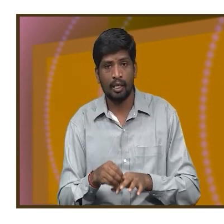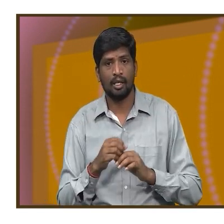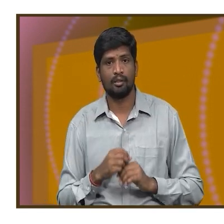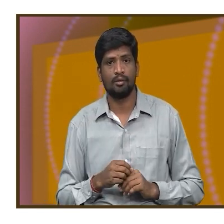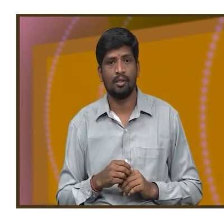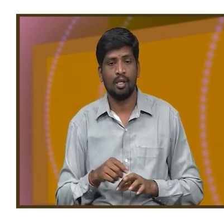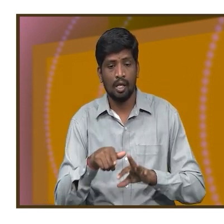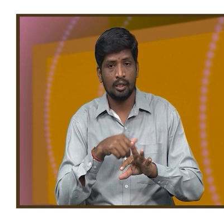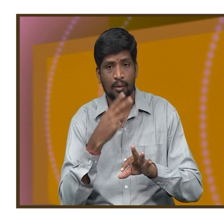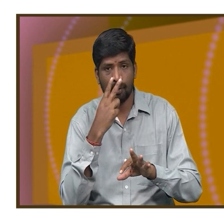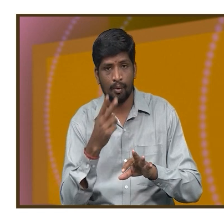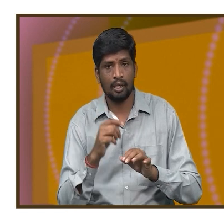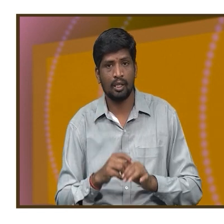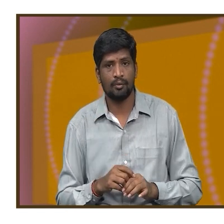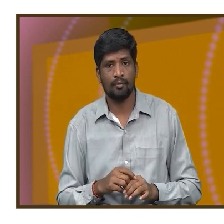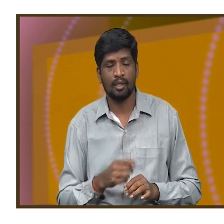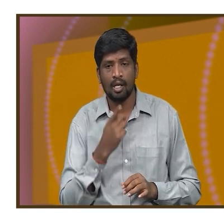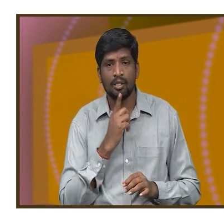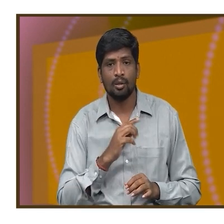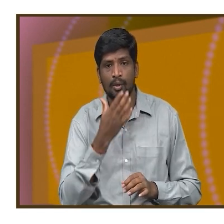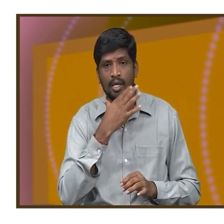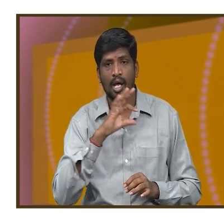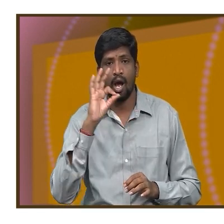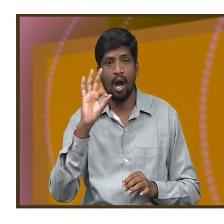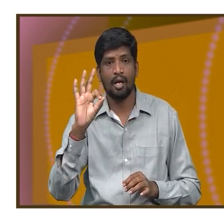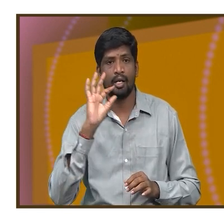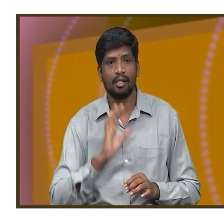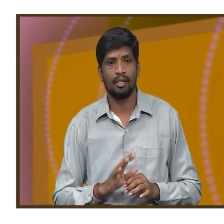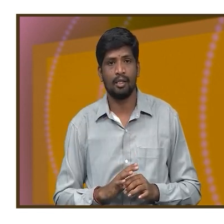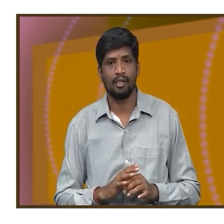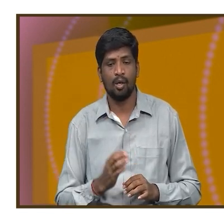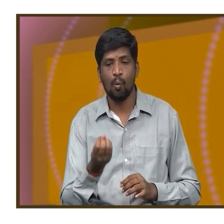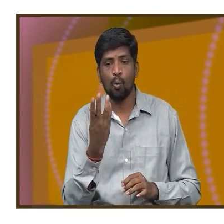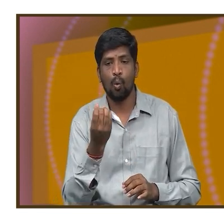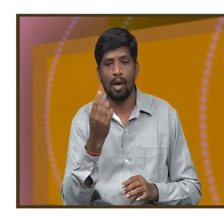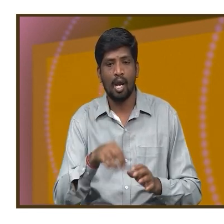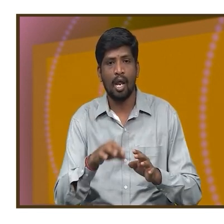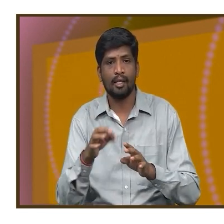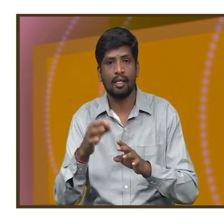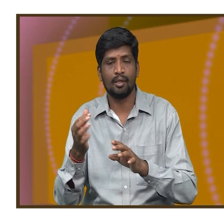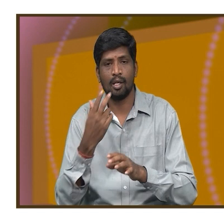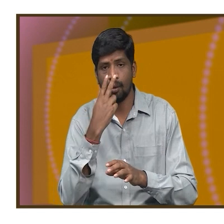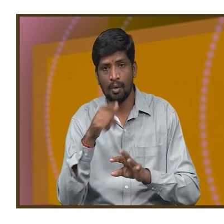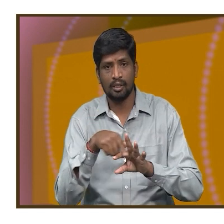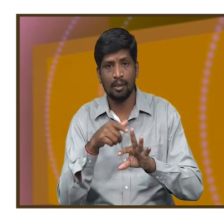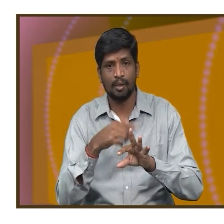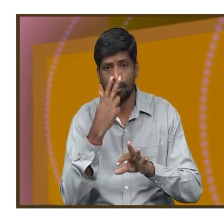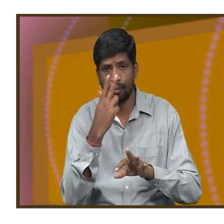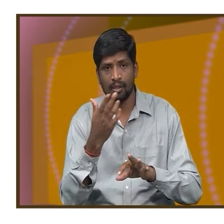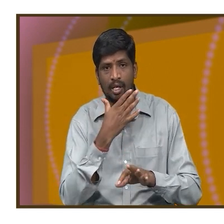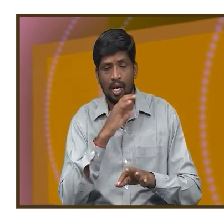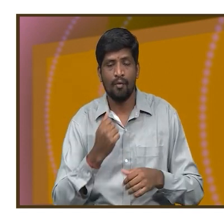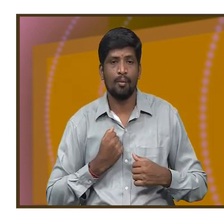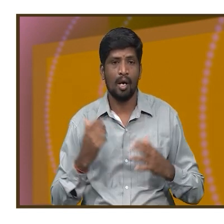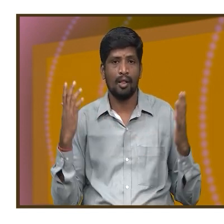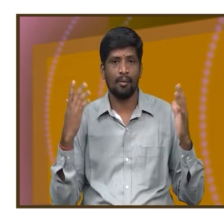செருப்பை பார்க்கிறாள். அது நல்ல இளஞ்சிவப்பு நிறம் வாய்ந்து வெல்வெட் தைத்த பூ வேலைப்பாடு மிகுந்த அந்த காலனியை பார்த்தவுடன் அவளுக்கு வந்து ஒரு ஆசை கொடுப்ப